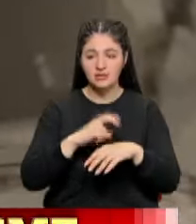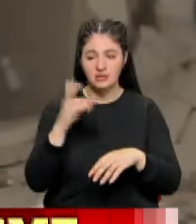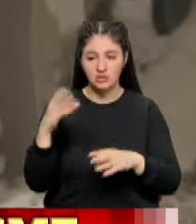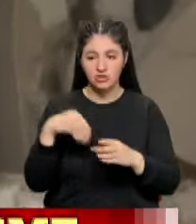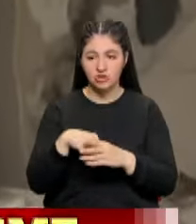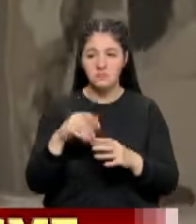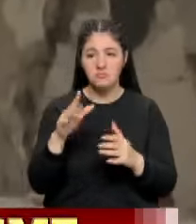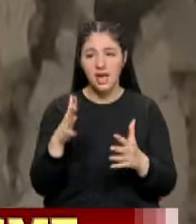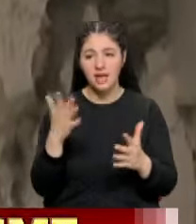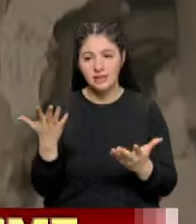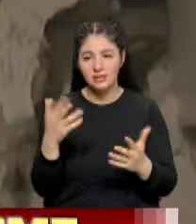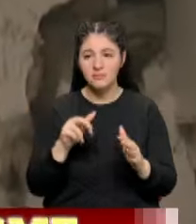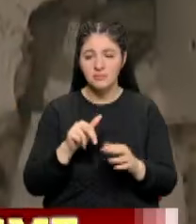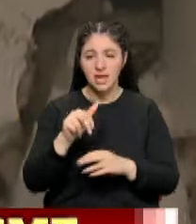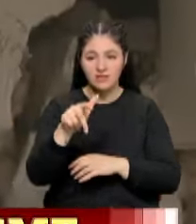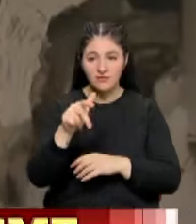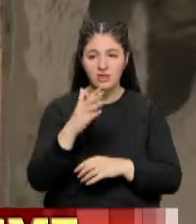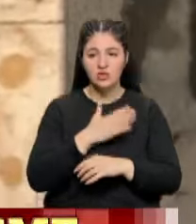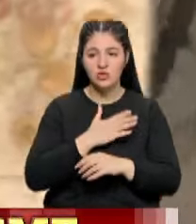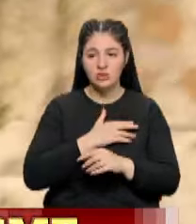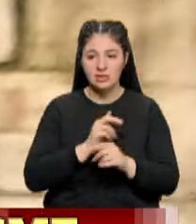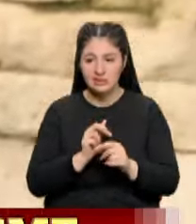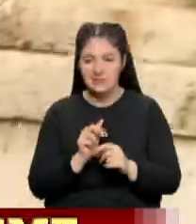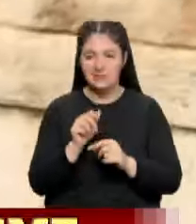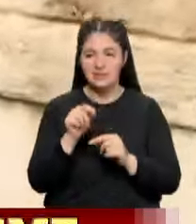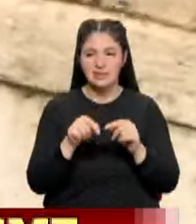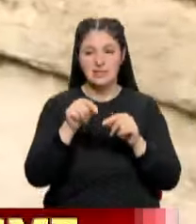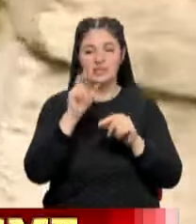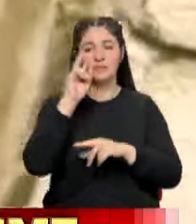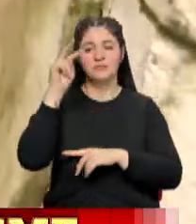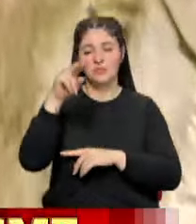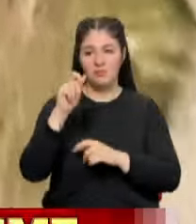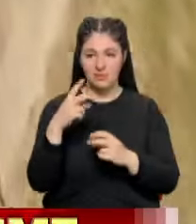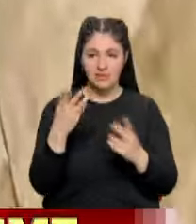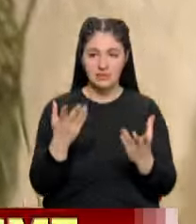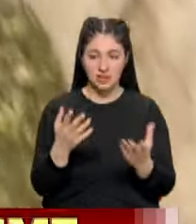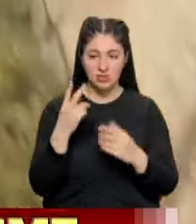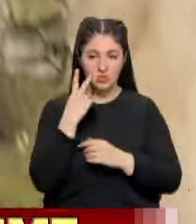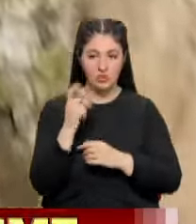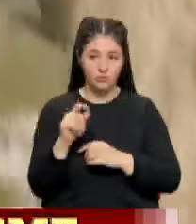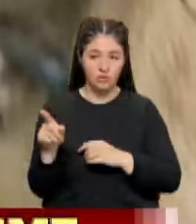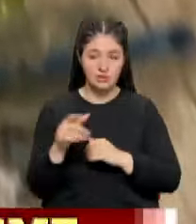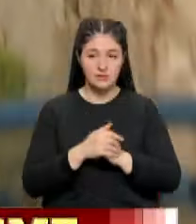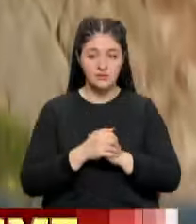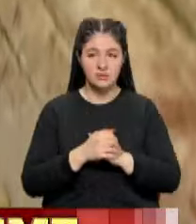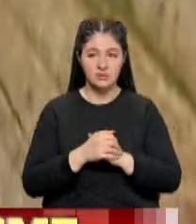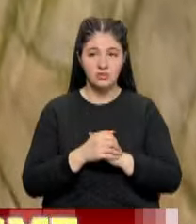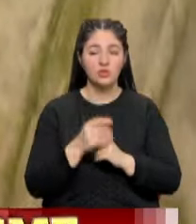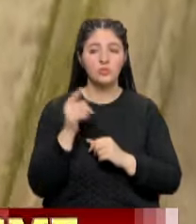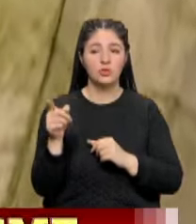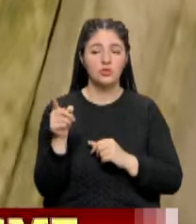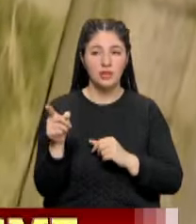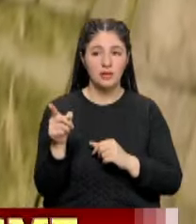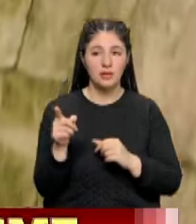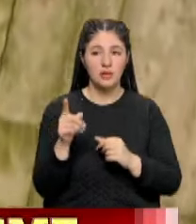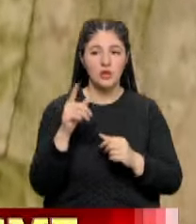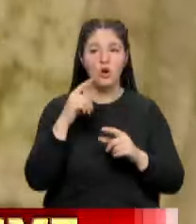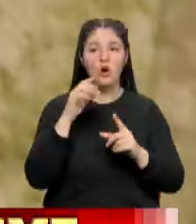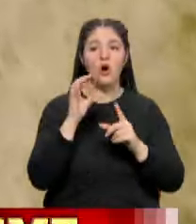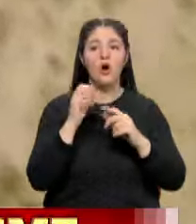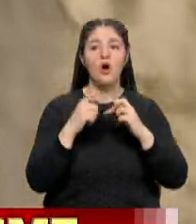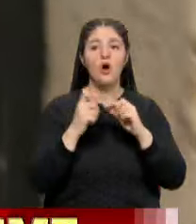hatırasına belki merdivenlerin üzerine de bir küçücük çıkabilirsek işte göreceksiniz buradaki